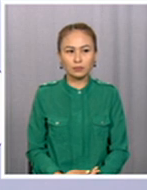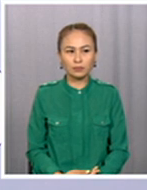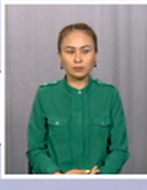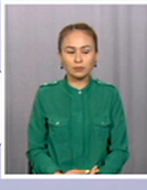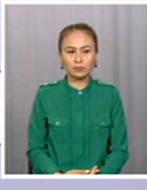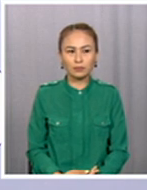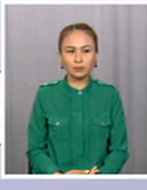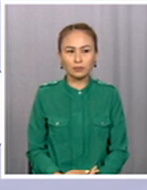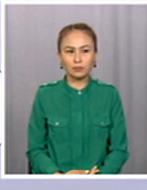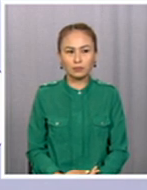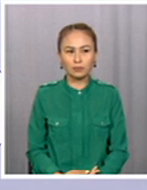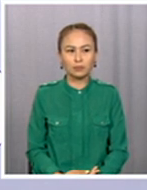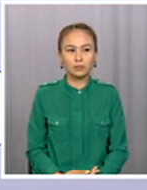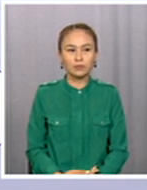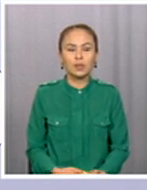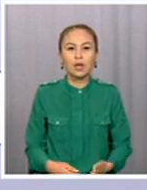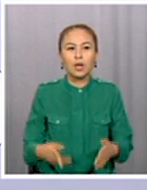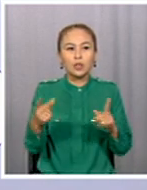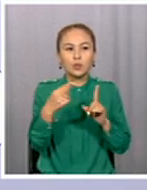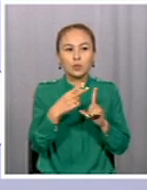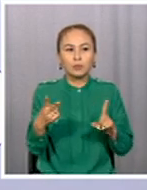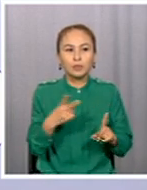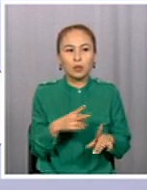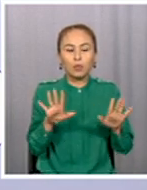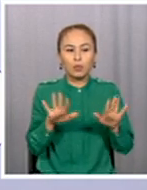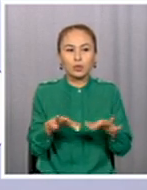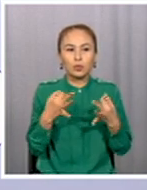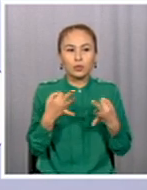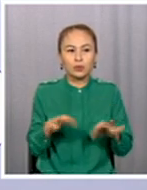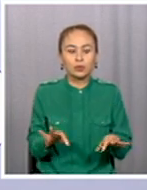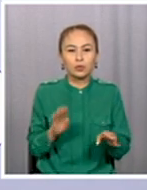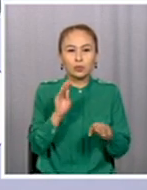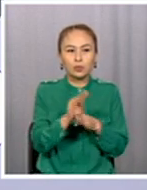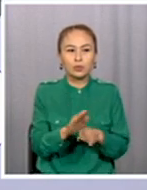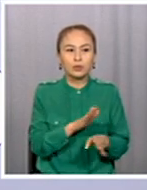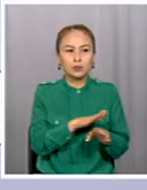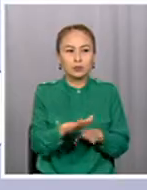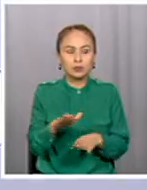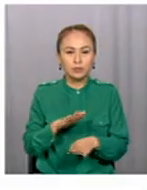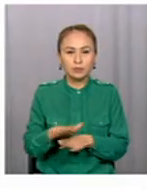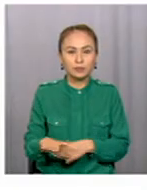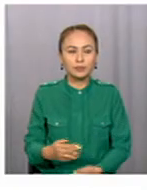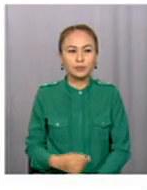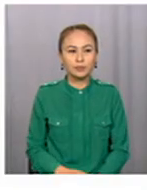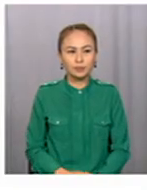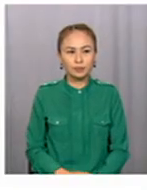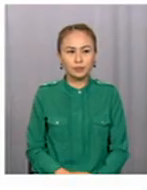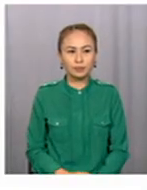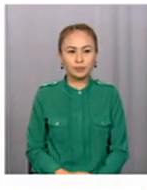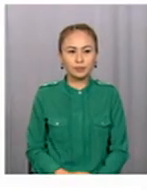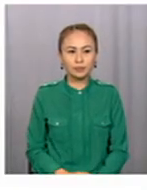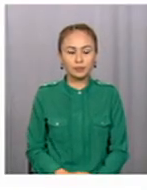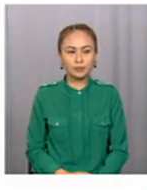Үшінші тапсырма. Сөйлемдердегі бос орындарды толтырыңыз.